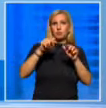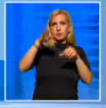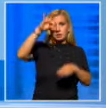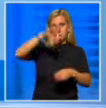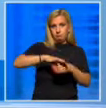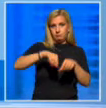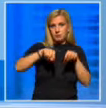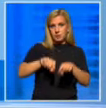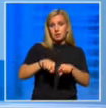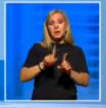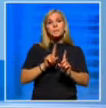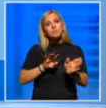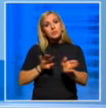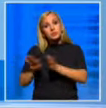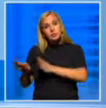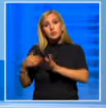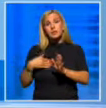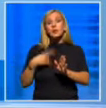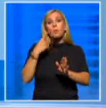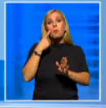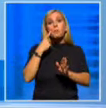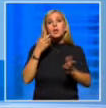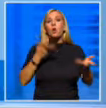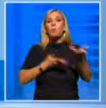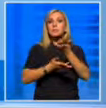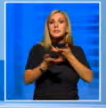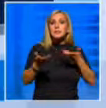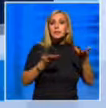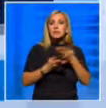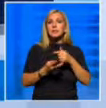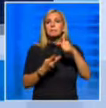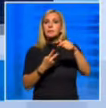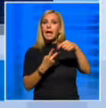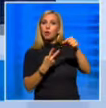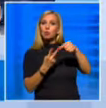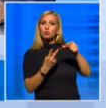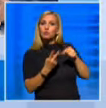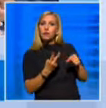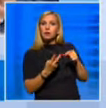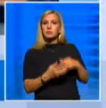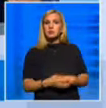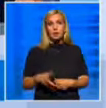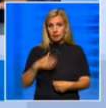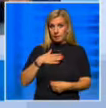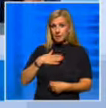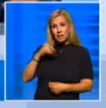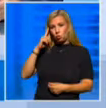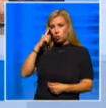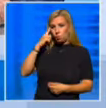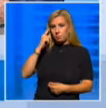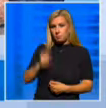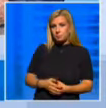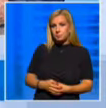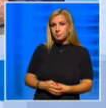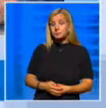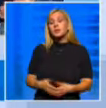да се опитаме да обсъдим от няколко човека и пак казвам, има такива хора. Има такива хора. И имате някого на ум. Да, ние имаме